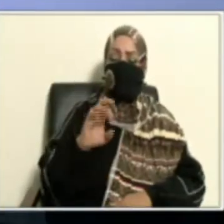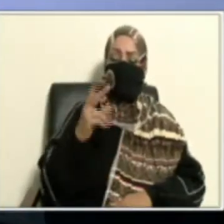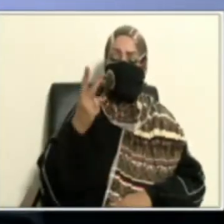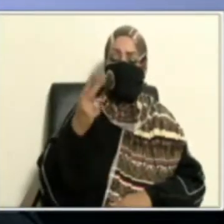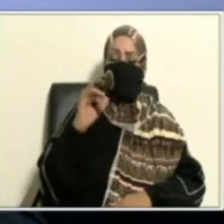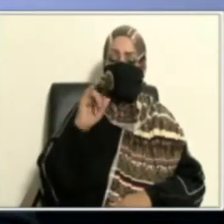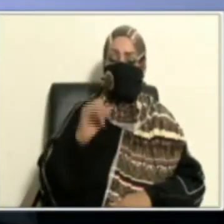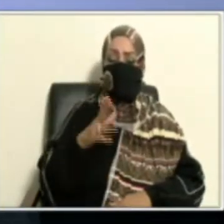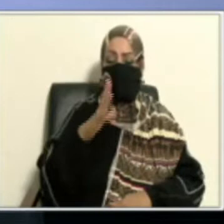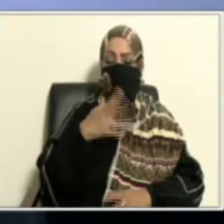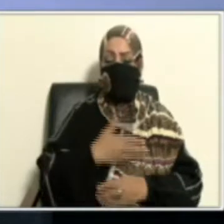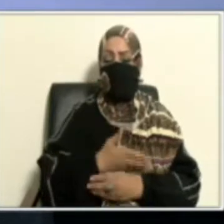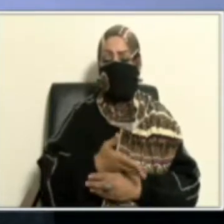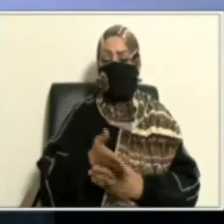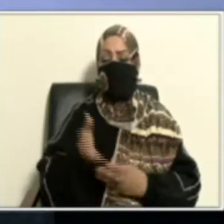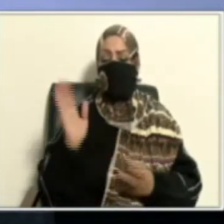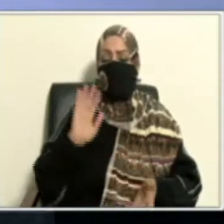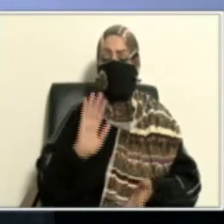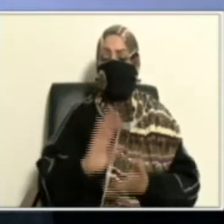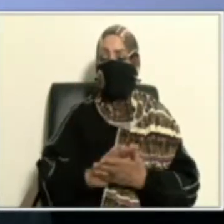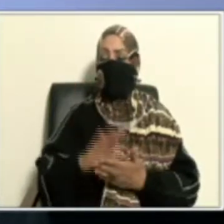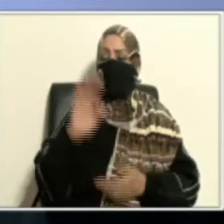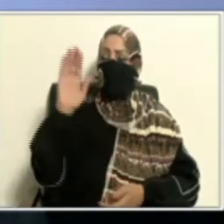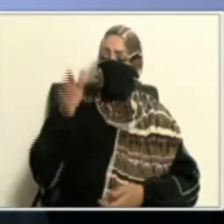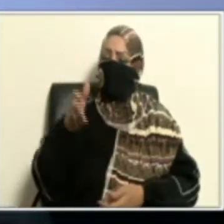أو سافر كان يصليهما في